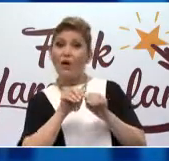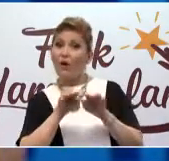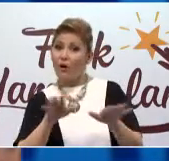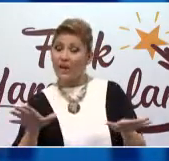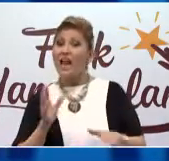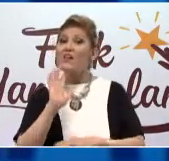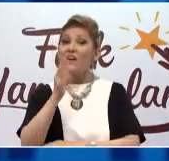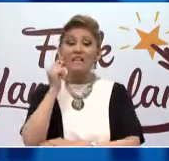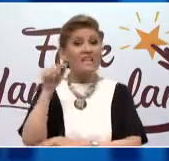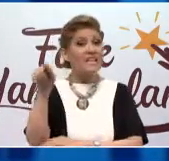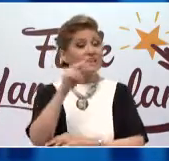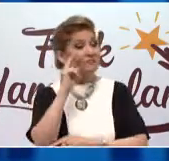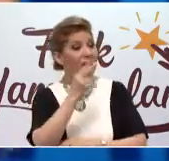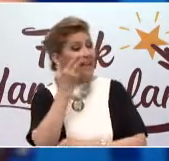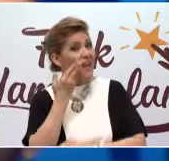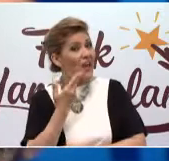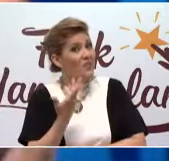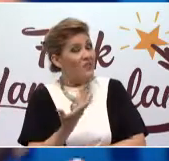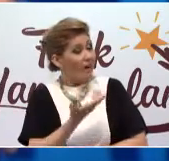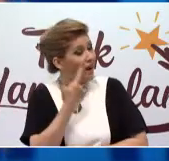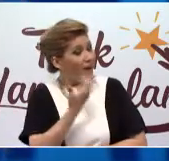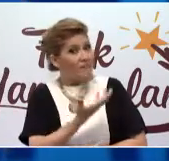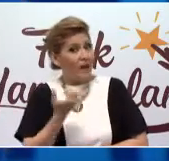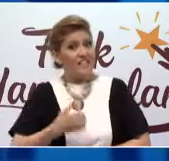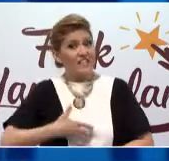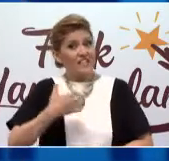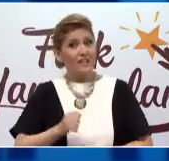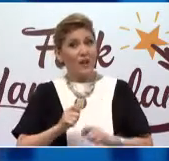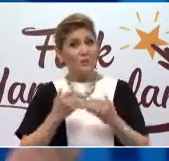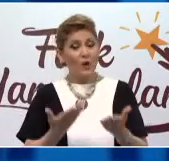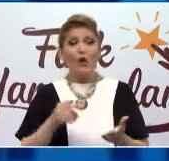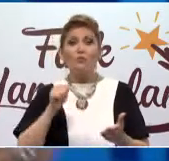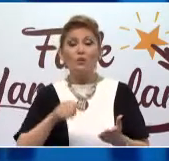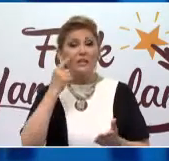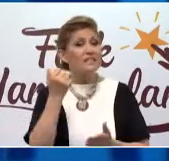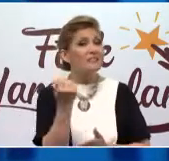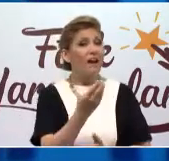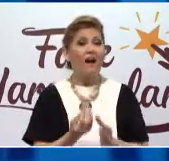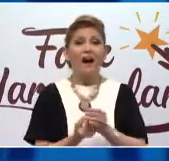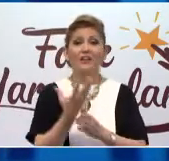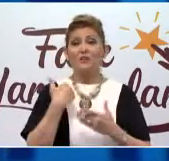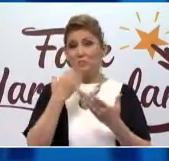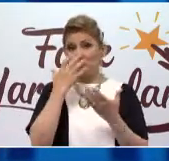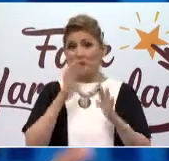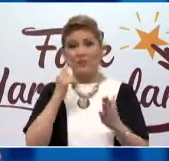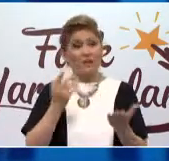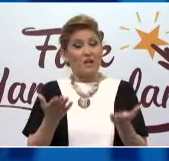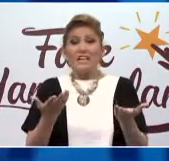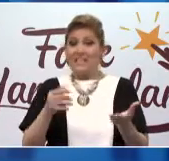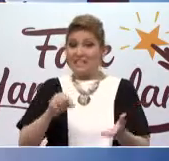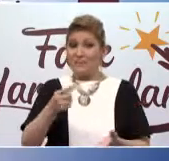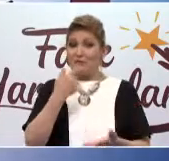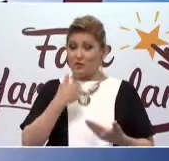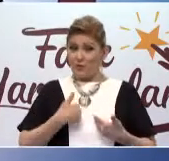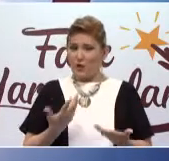fazla insanlar onlardan keyif ve şey alsın, cesaret alsın ve bunların sayıları artsın diye bekliyorduk. Şimdi bana